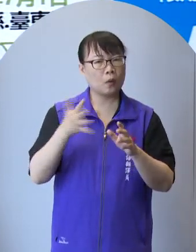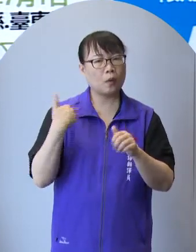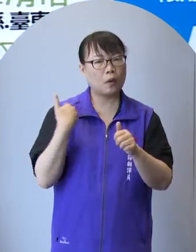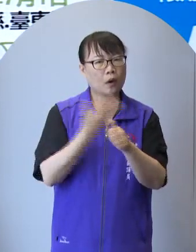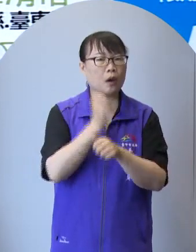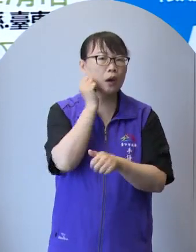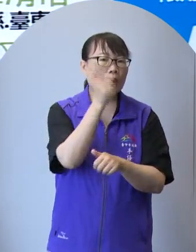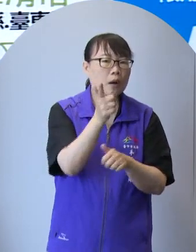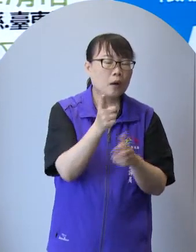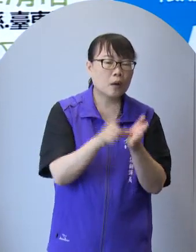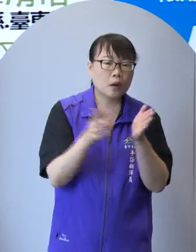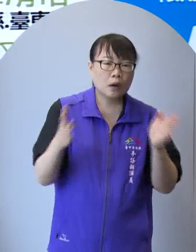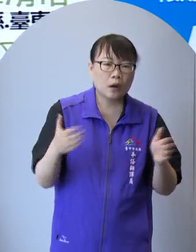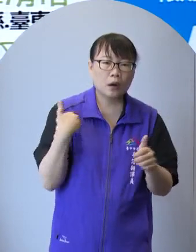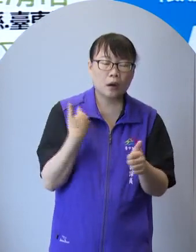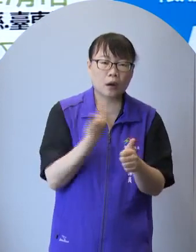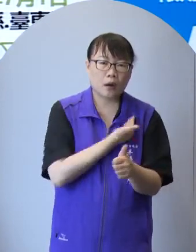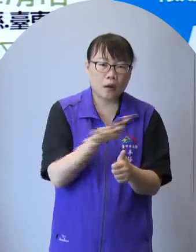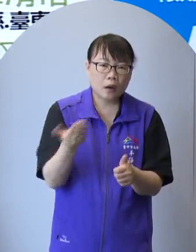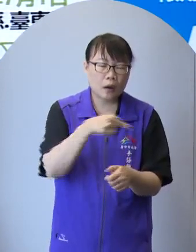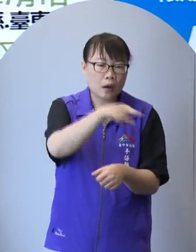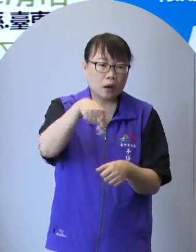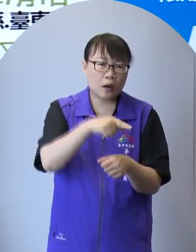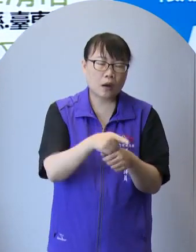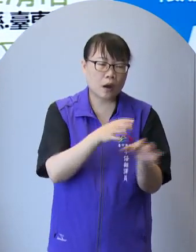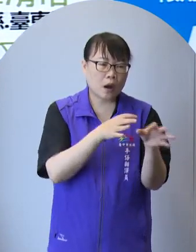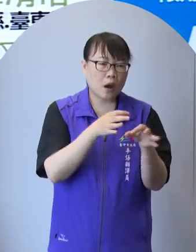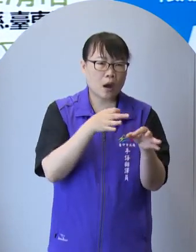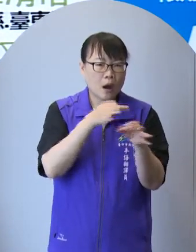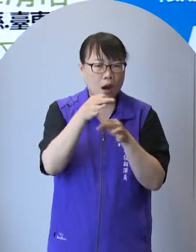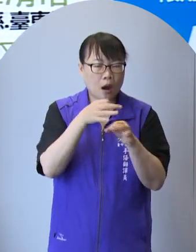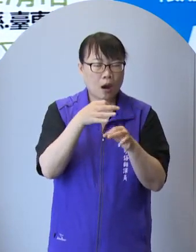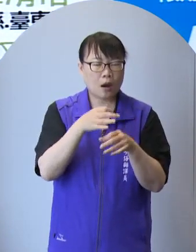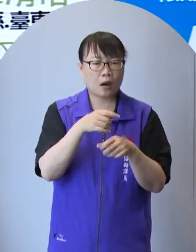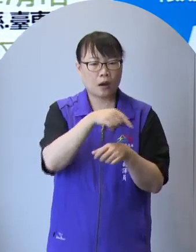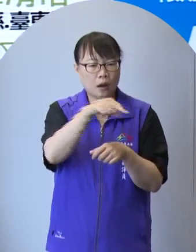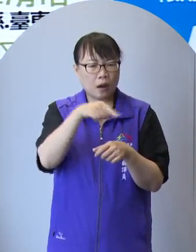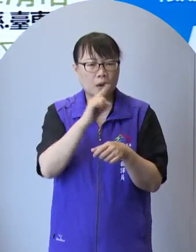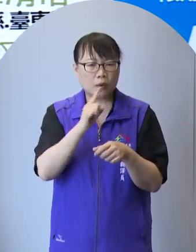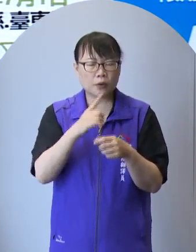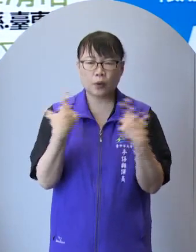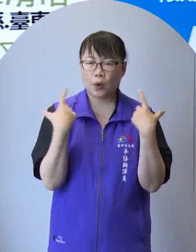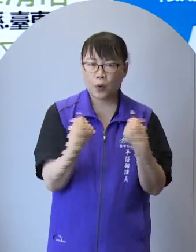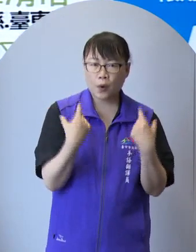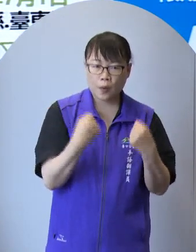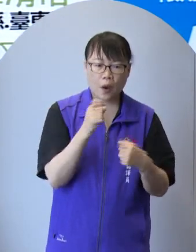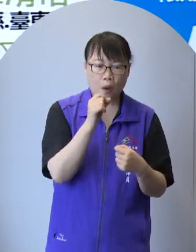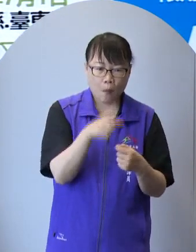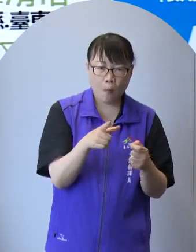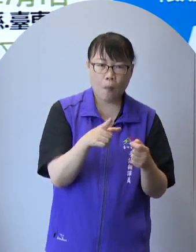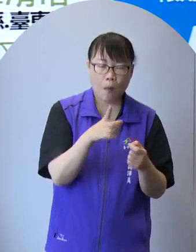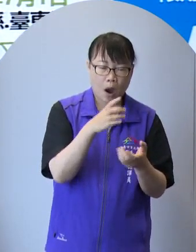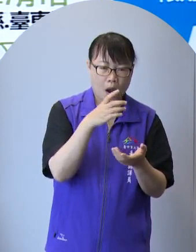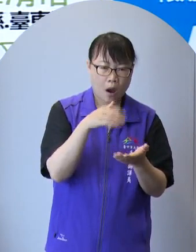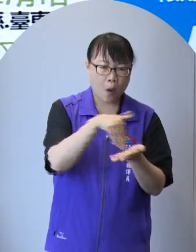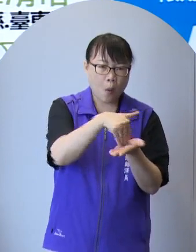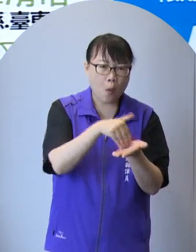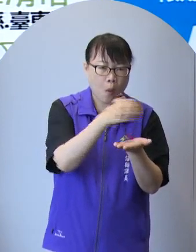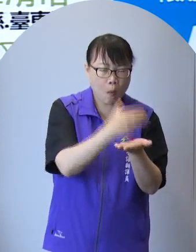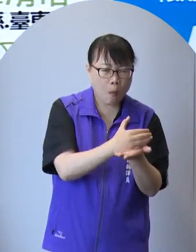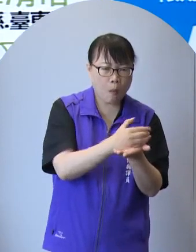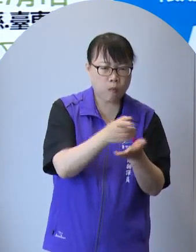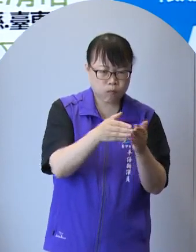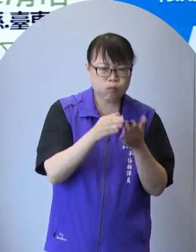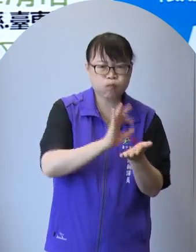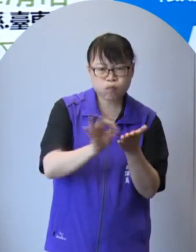间？其实这些饮料店啊，他们说他们有些塑胶杯必须要消化。好，必须要消化库存，所以我